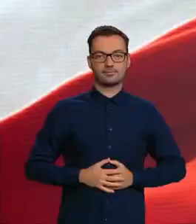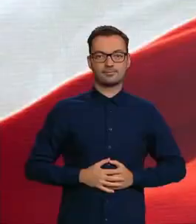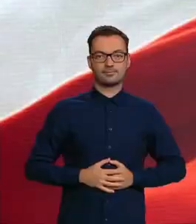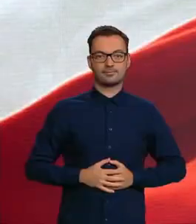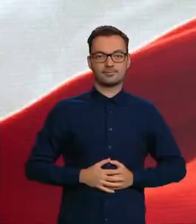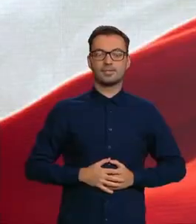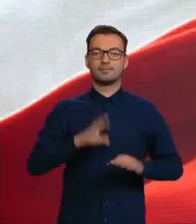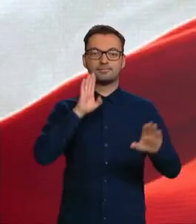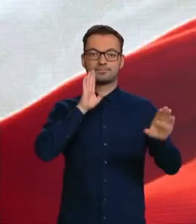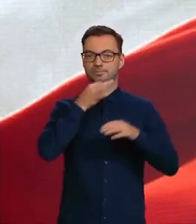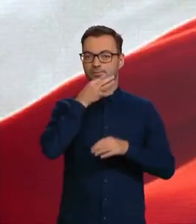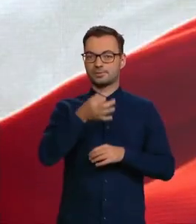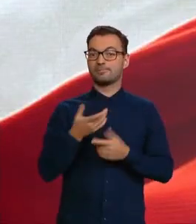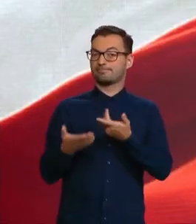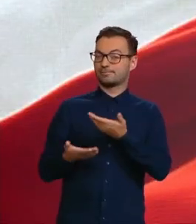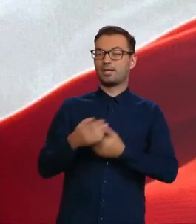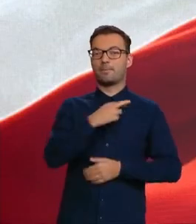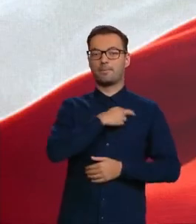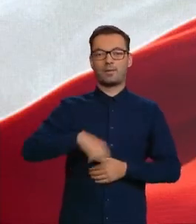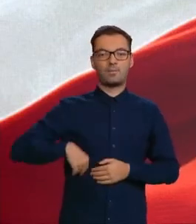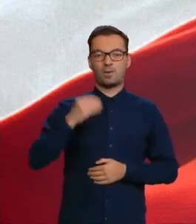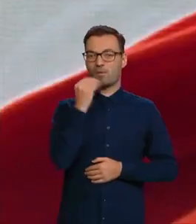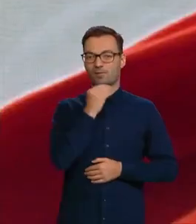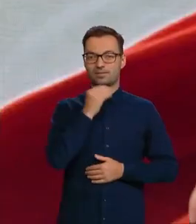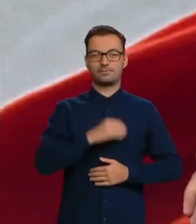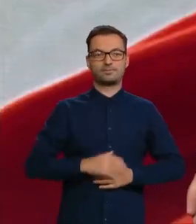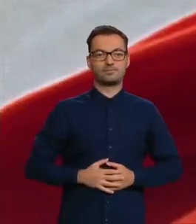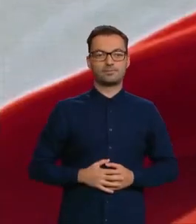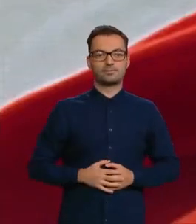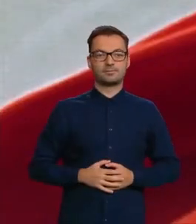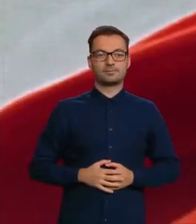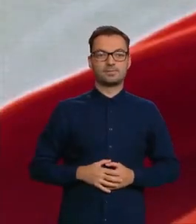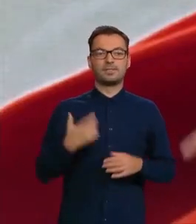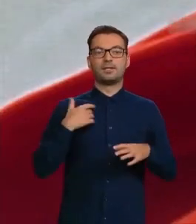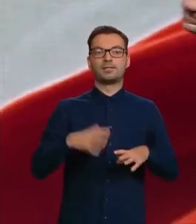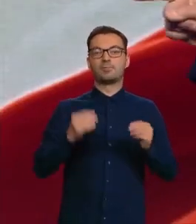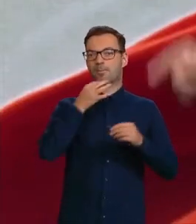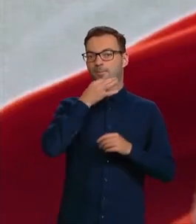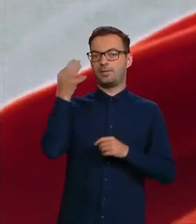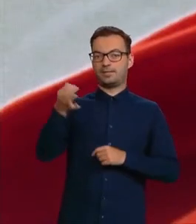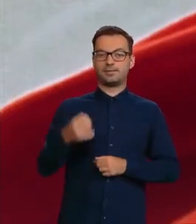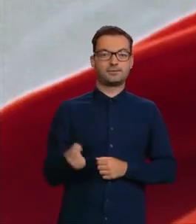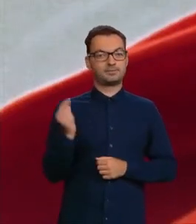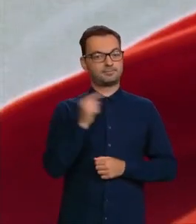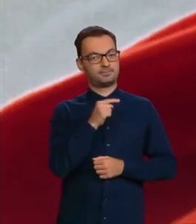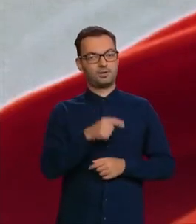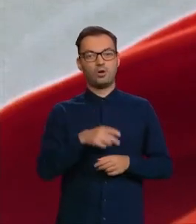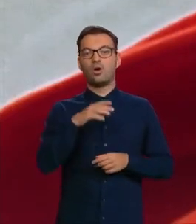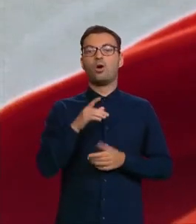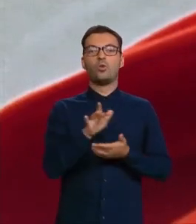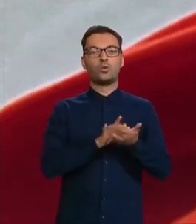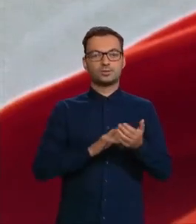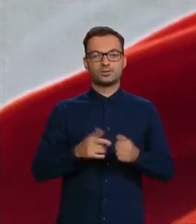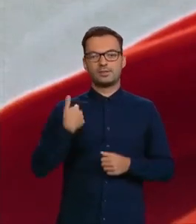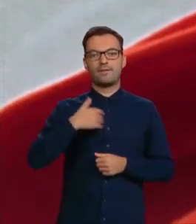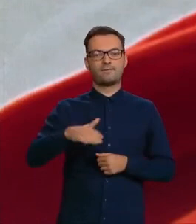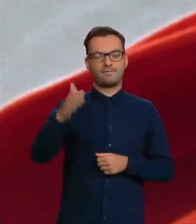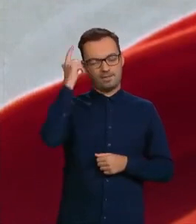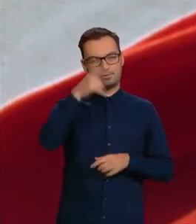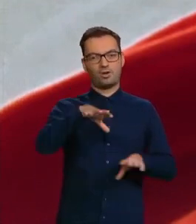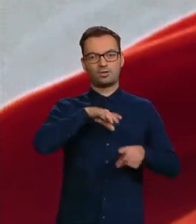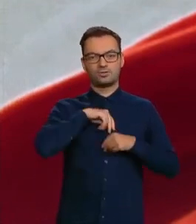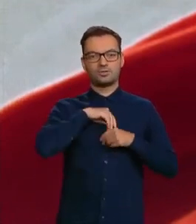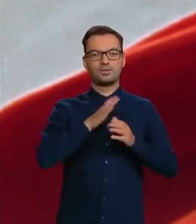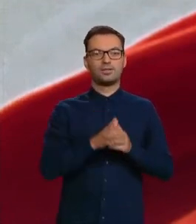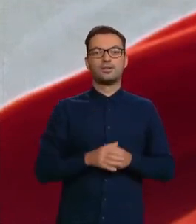Na to samo pytanie odpowie premier Mateusz Morawiecki. Zacznę od takiego pytania do Donalda Tuska. Wiem, że dostał pan